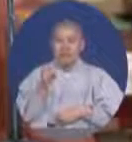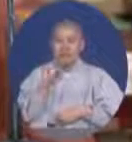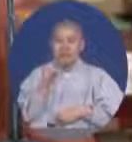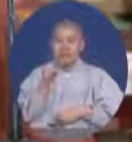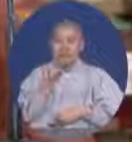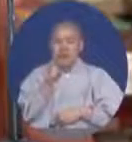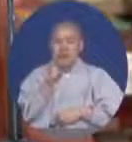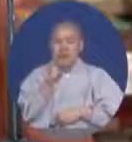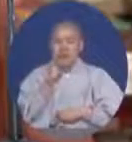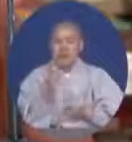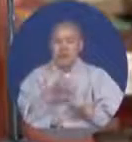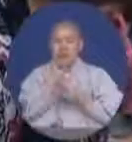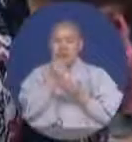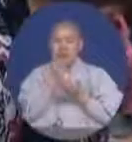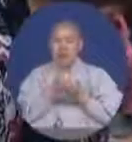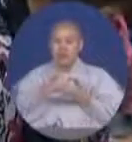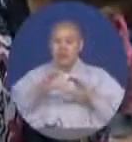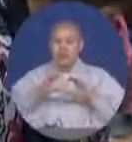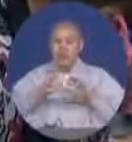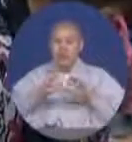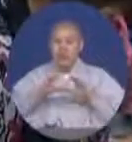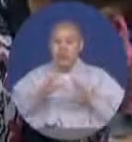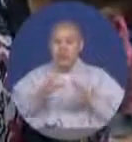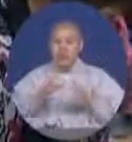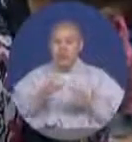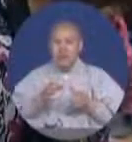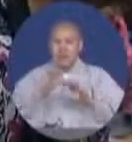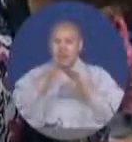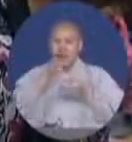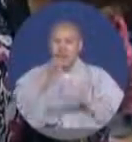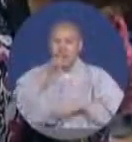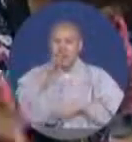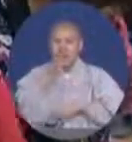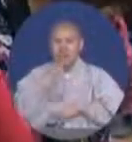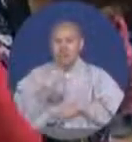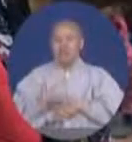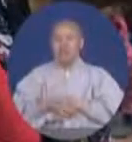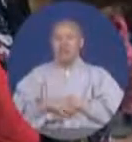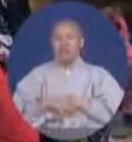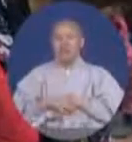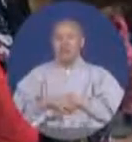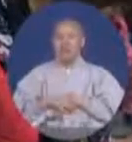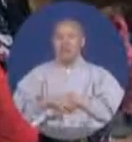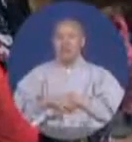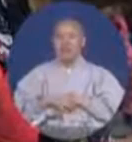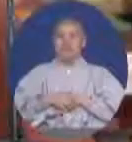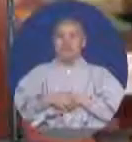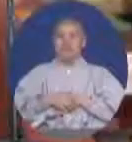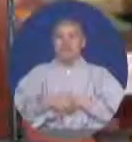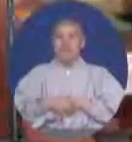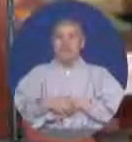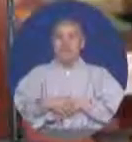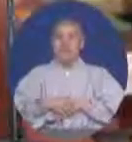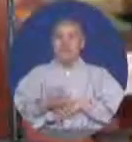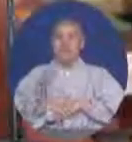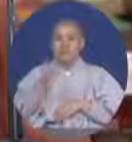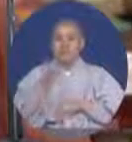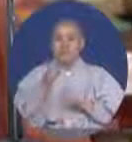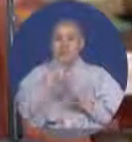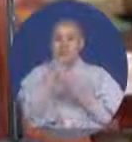십불세계를 얘기를 했어요. 이제 화엄경 이세간품에 있는 개성인데 십불세계라는